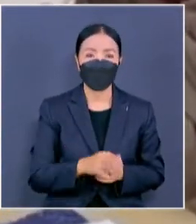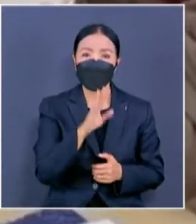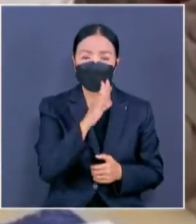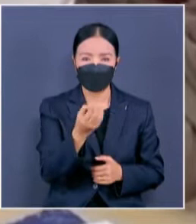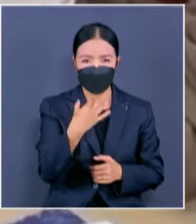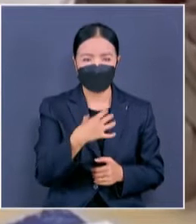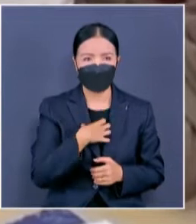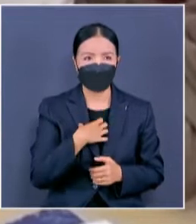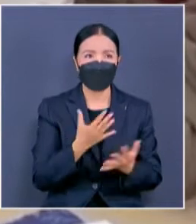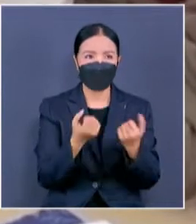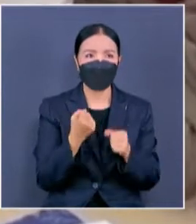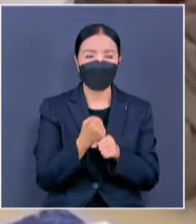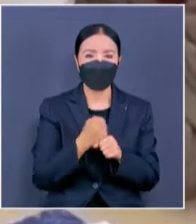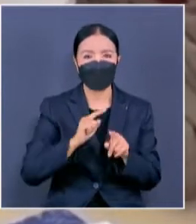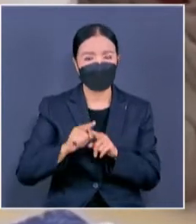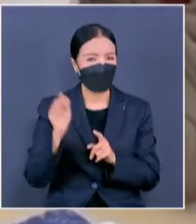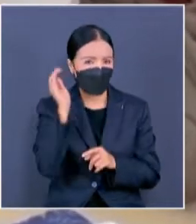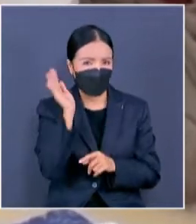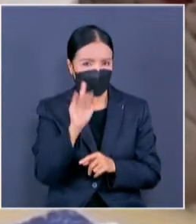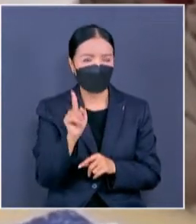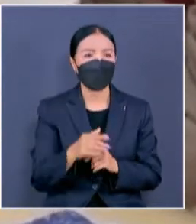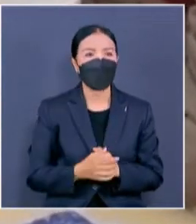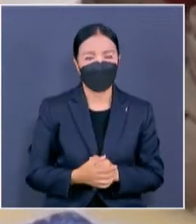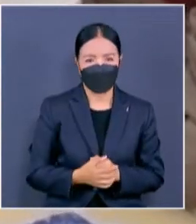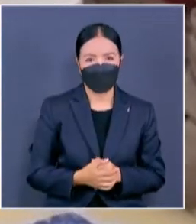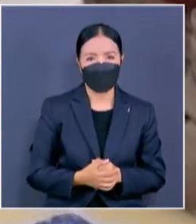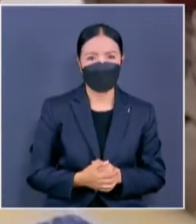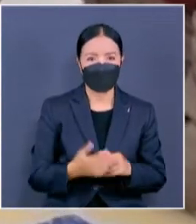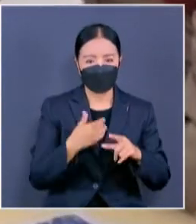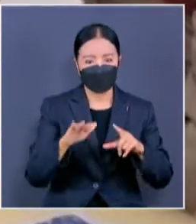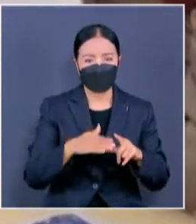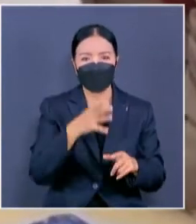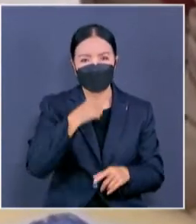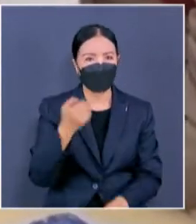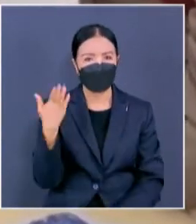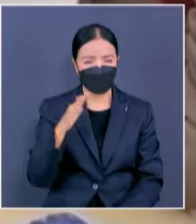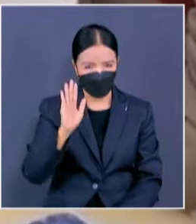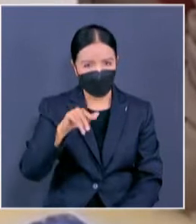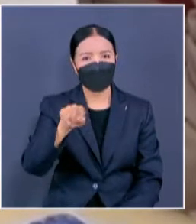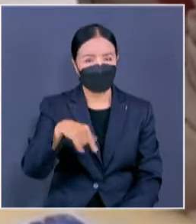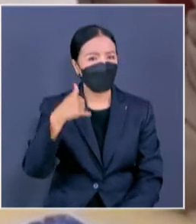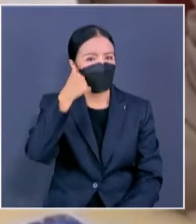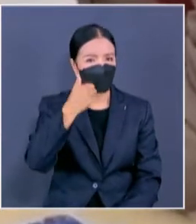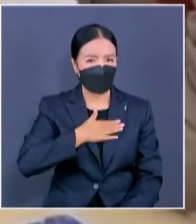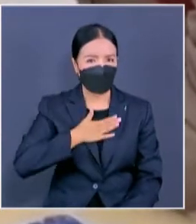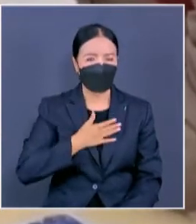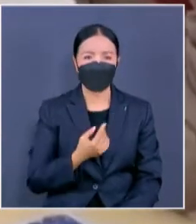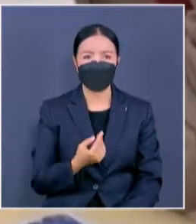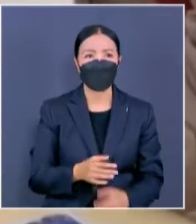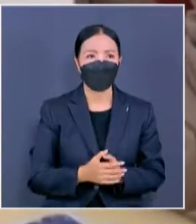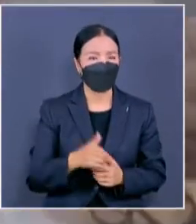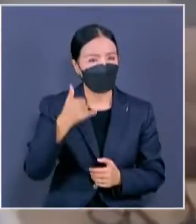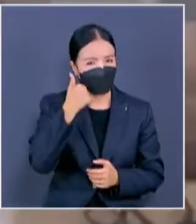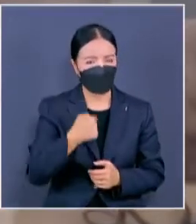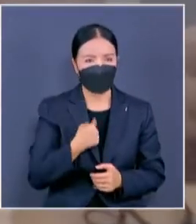หรือว่ารับงานรีวิวต่างๆเนี่ยเธอบอกว่าอย่าหลงเชื่อนะอย่าติดต่อไปที่ LINE เก่าเด็ดขาดให้ติดต่อมาที่เบอร์โทรของเธอเท่านั้นซึ่งมีอยู่เบอร์เ